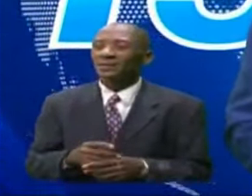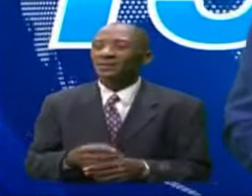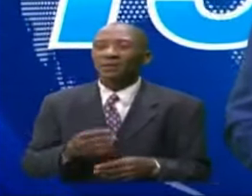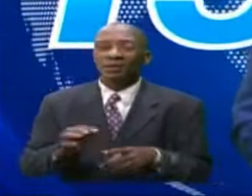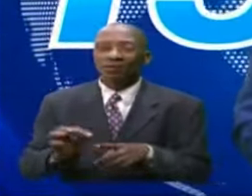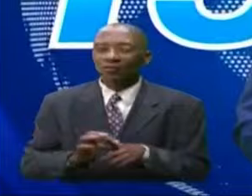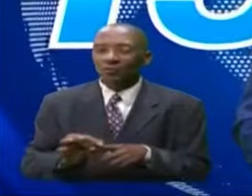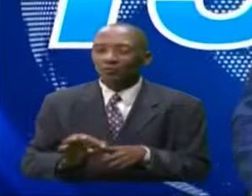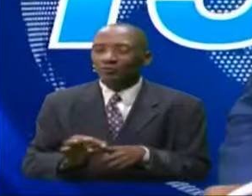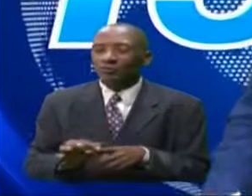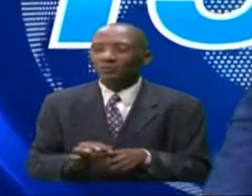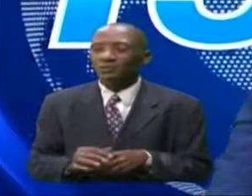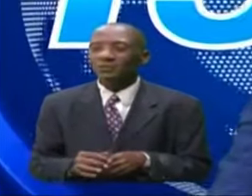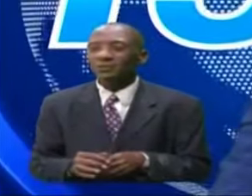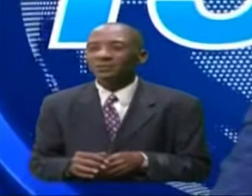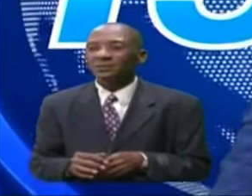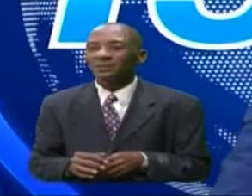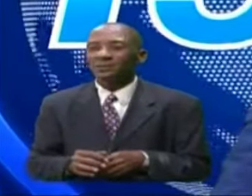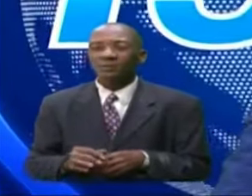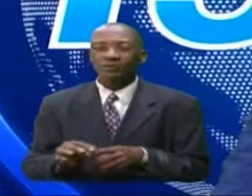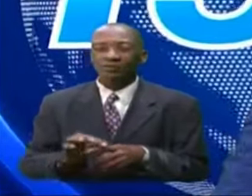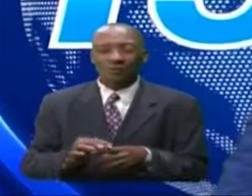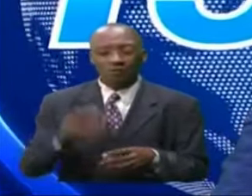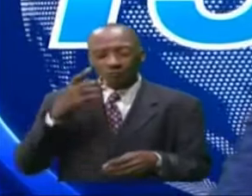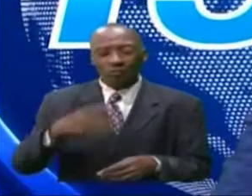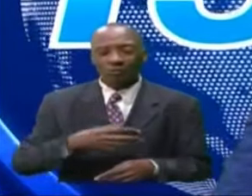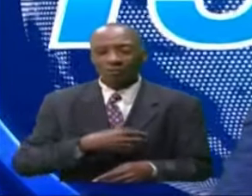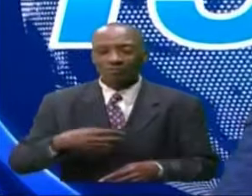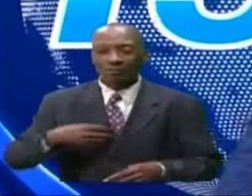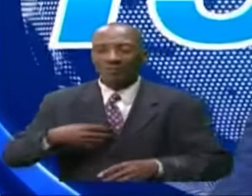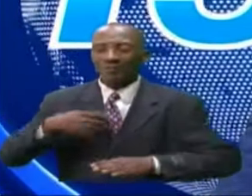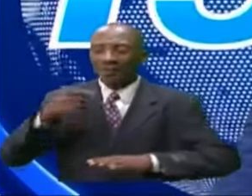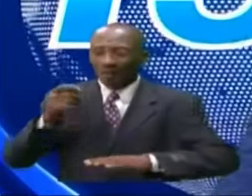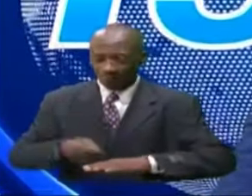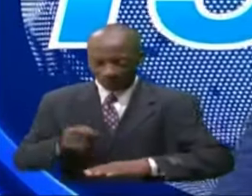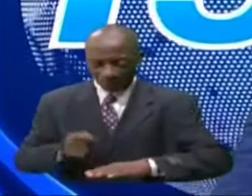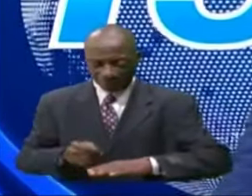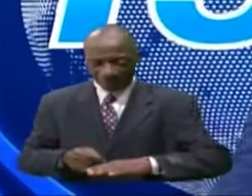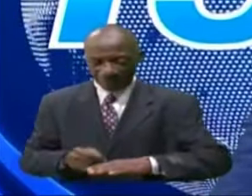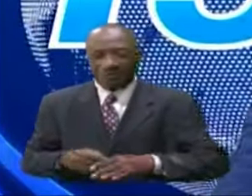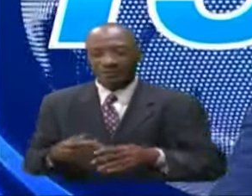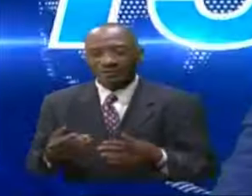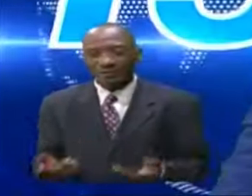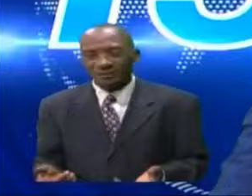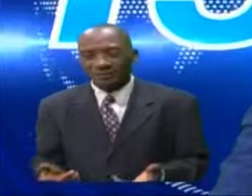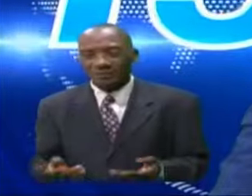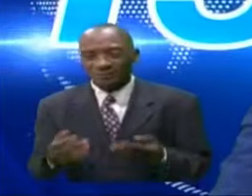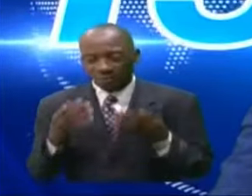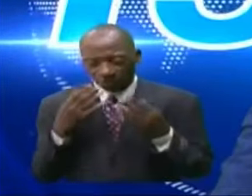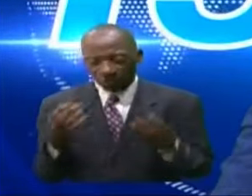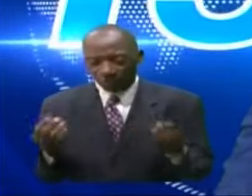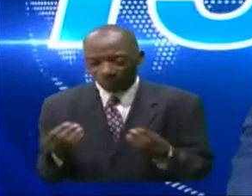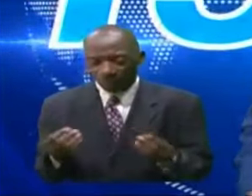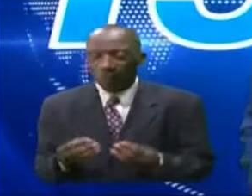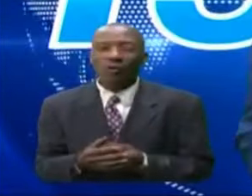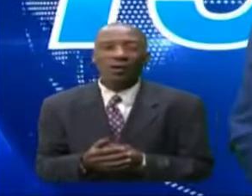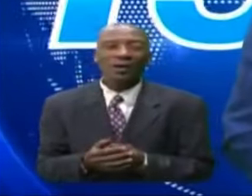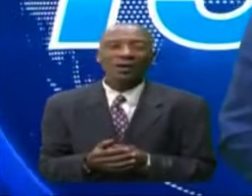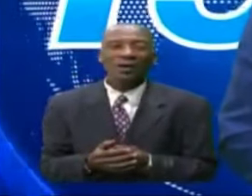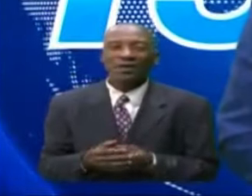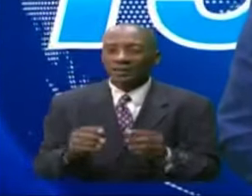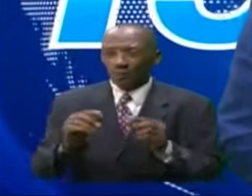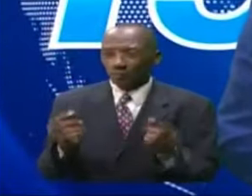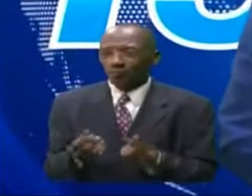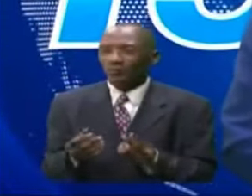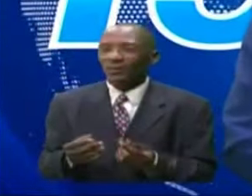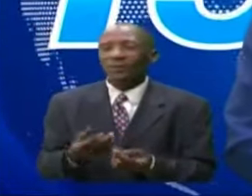formation entre les femmes avocates, atelier ouvert depuis le samedi dernier au siège de la Commission nationale des droits de l'homme, comme nous